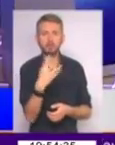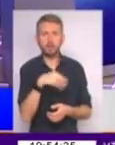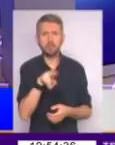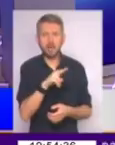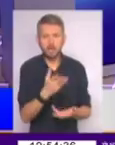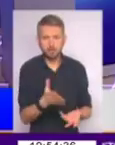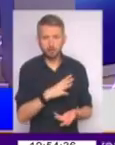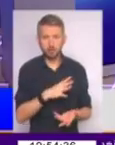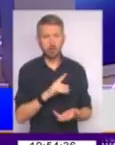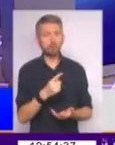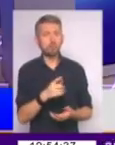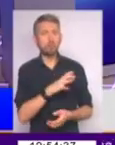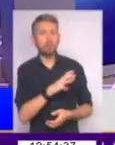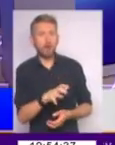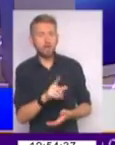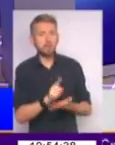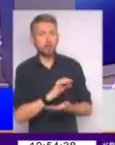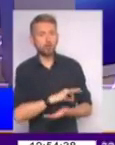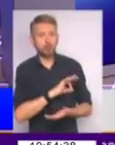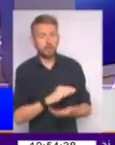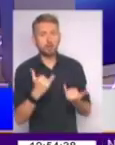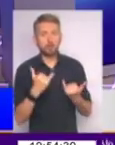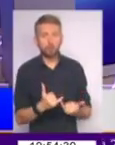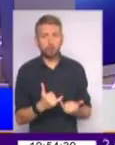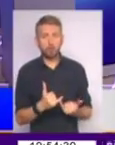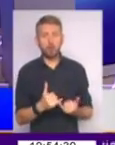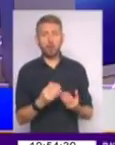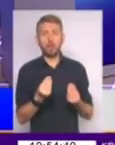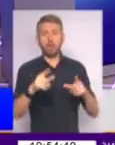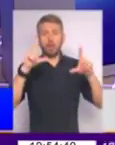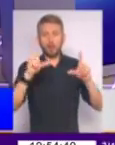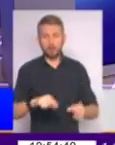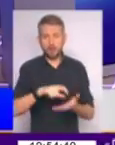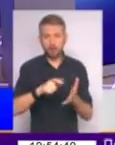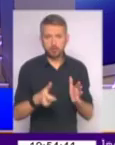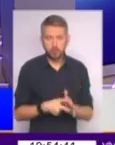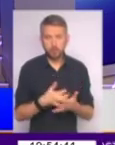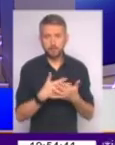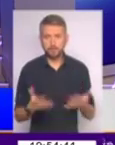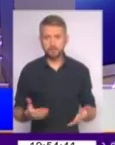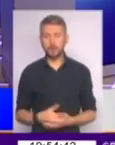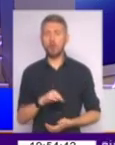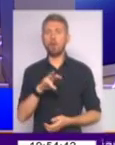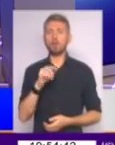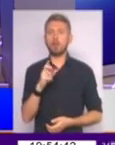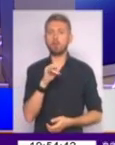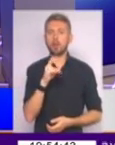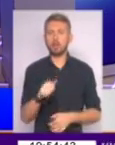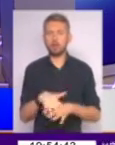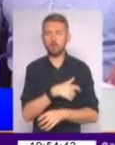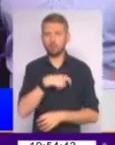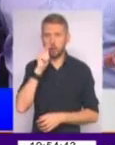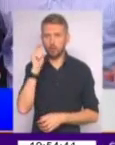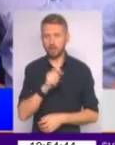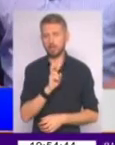мільярдів. Чому дякую, багаті мали користуватися? І тому зараз пали ціни на житло, дійсно, бідні забезпечені. Олег Барна, народний депутат України, член депутатської фракції